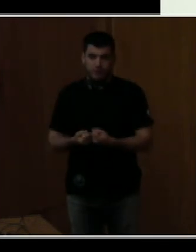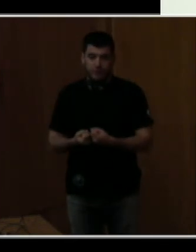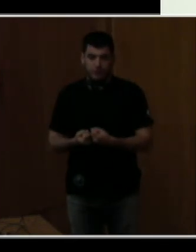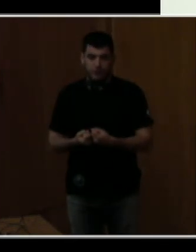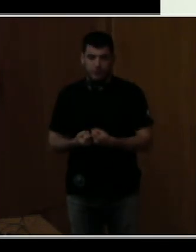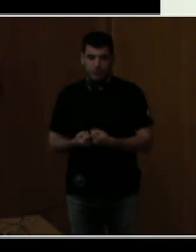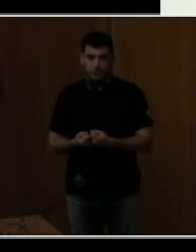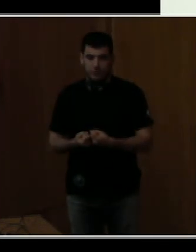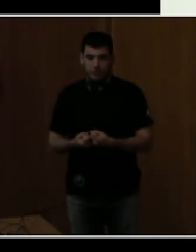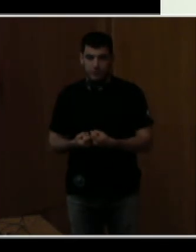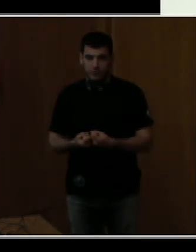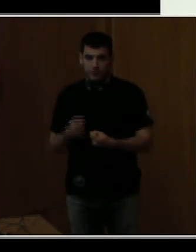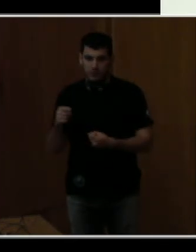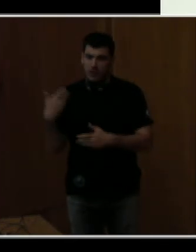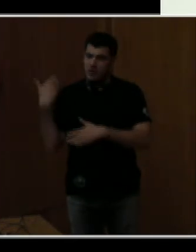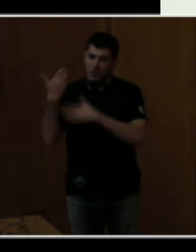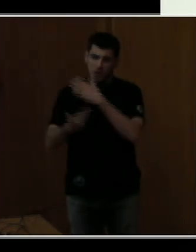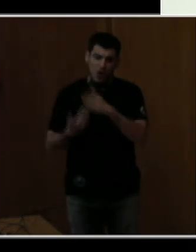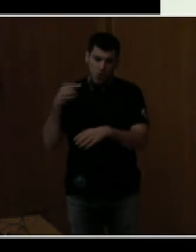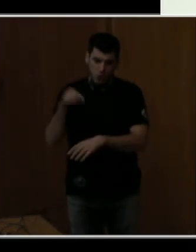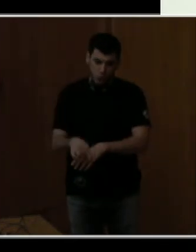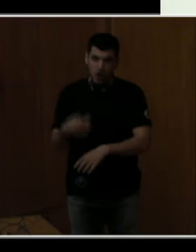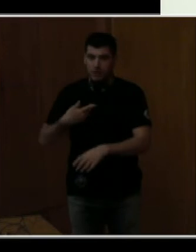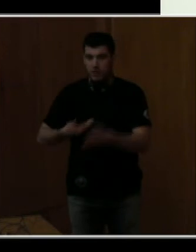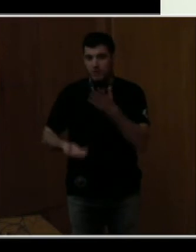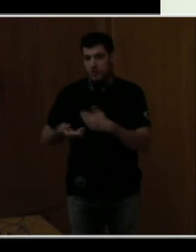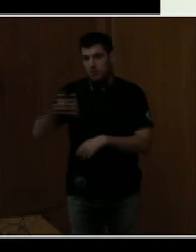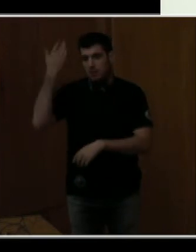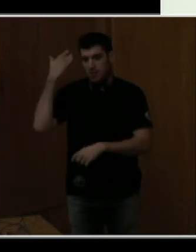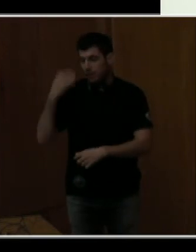αυτής εδώ της περίοδου σε σχέση με την ταχύτητα μετάδοσης.